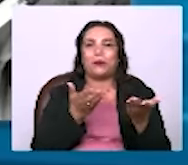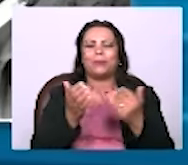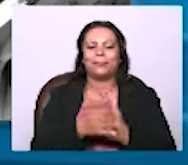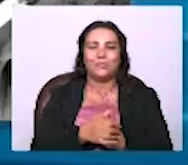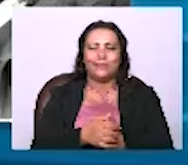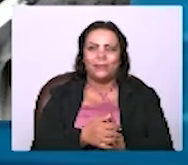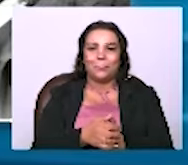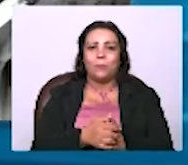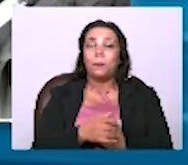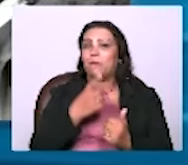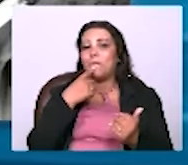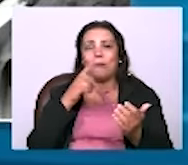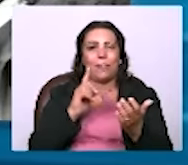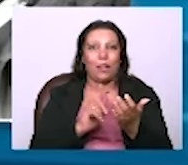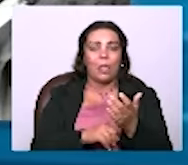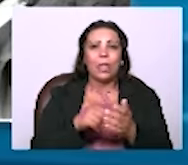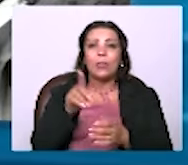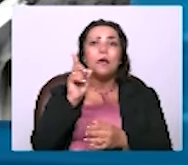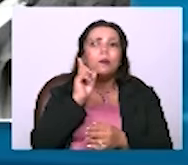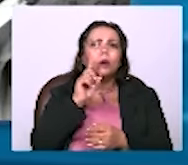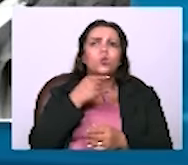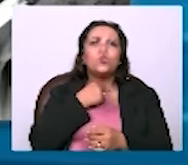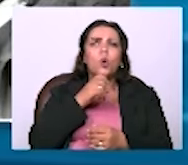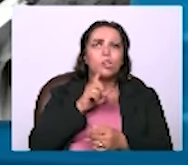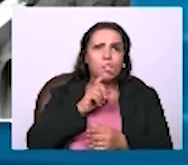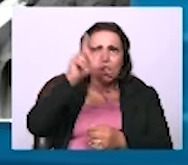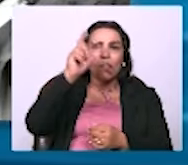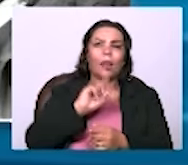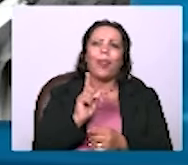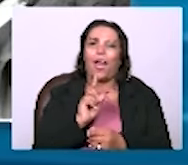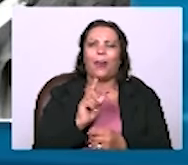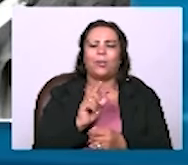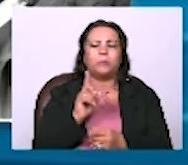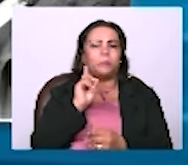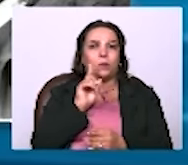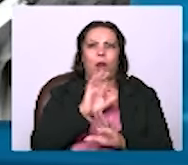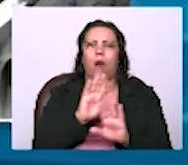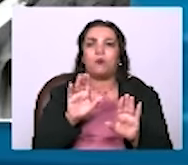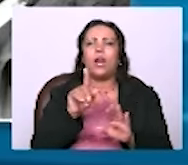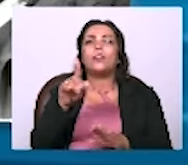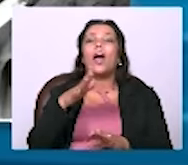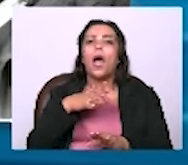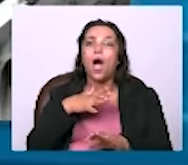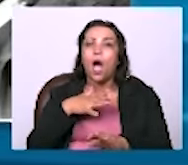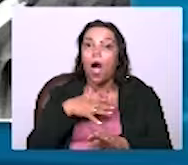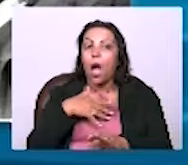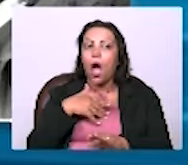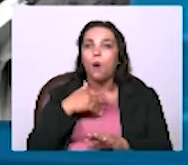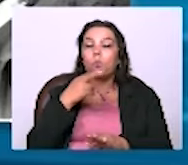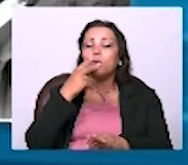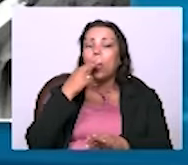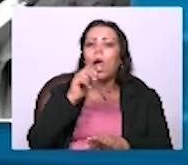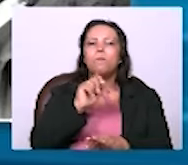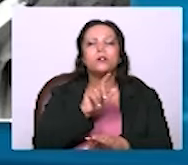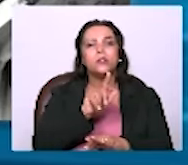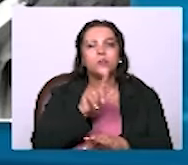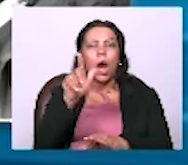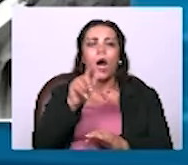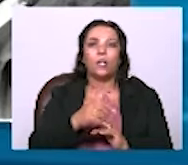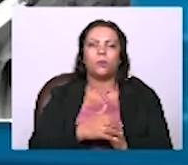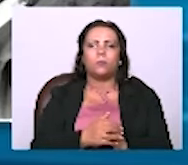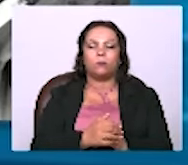ببعض فعلا انت مش محتاج ترفع صوتك لما تيجي تتكلم مع حد انت محتاج تحسن حجتك في